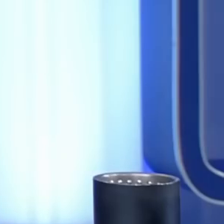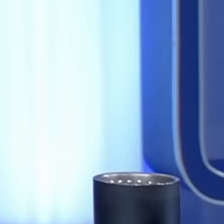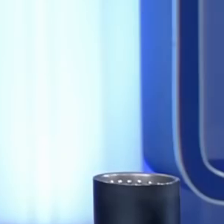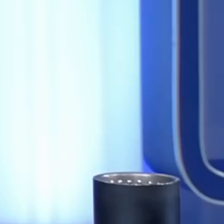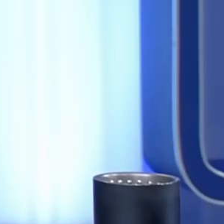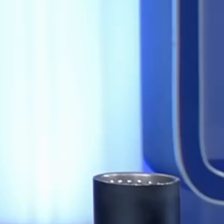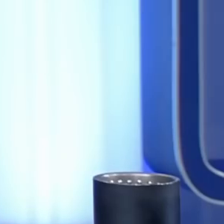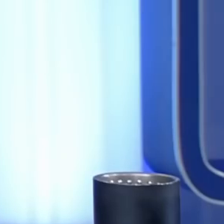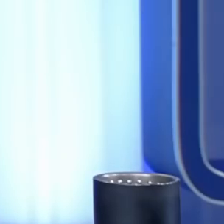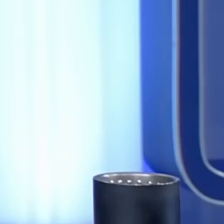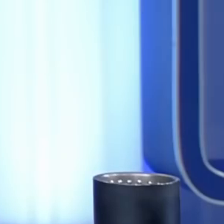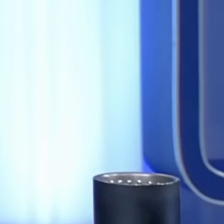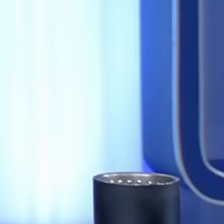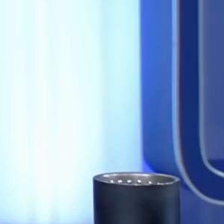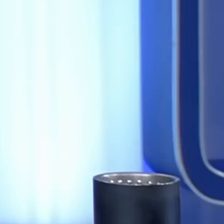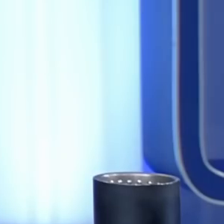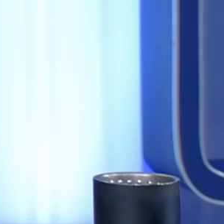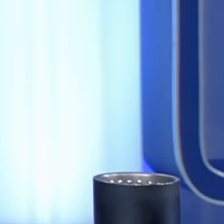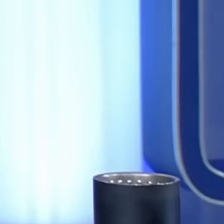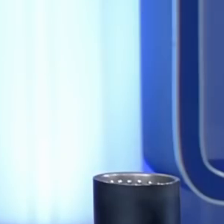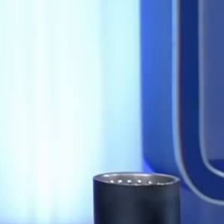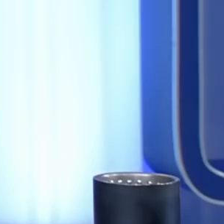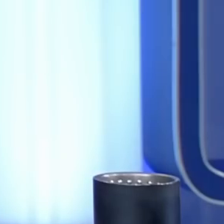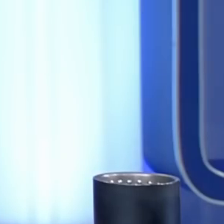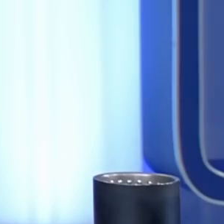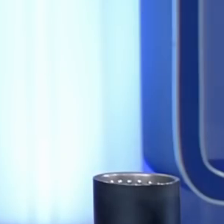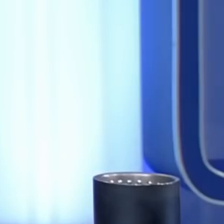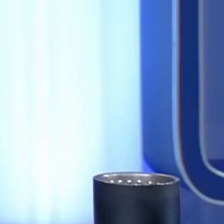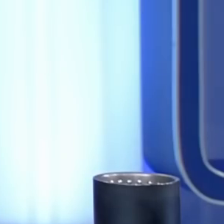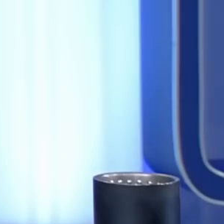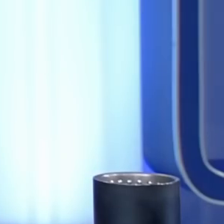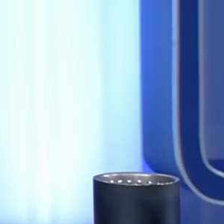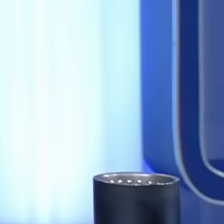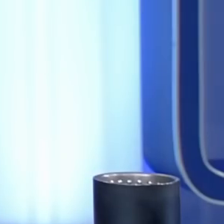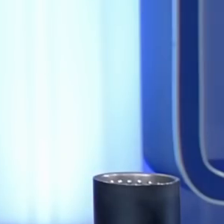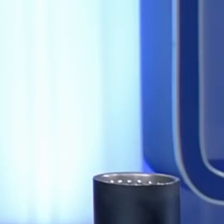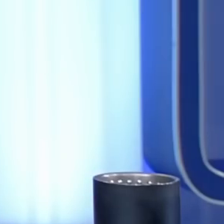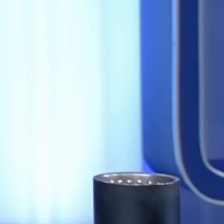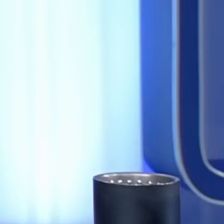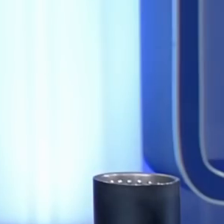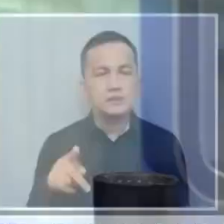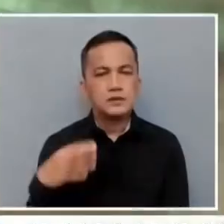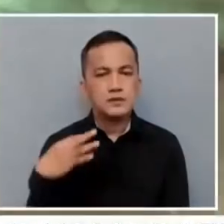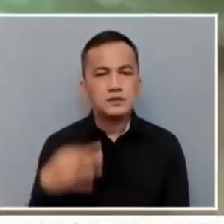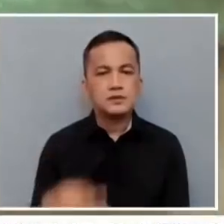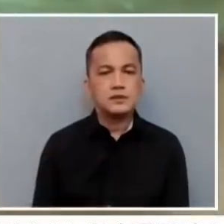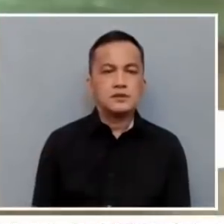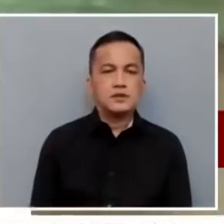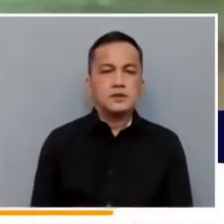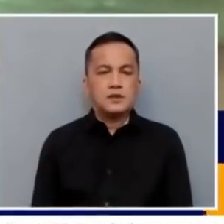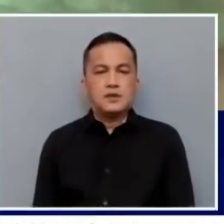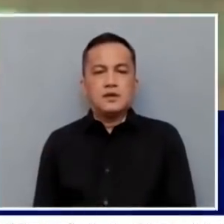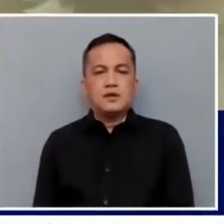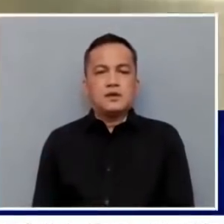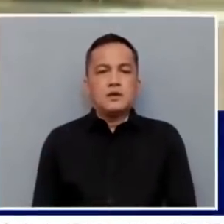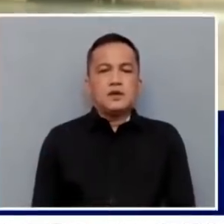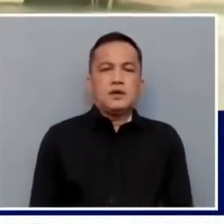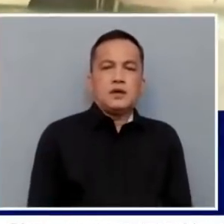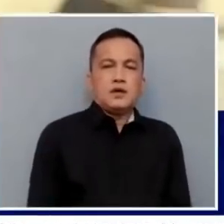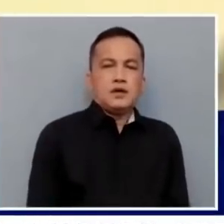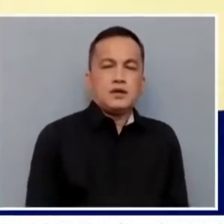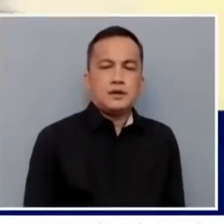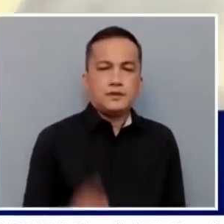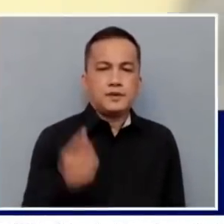Duterte. Ipakita po natin yan. Sa mga Vice Presidential Candidate, si Sara Duterte ang unang